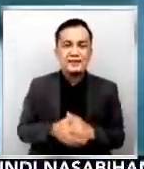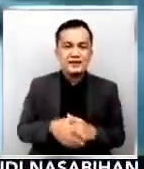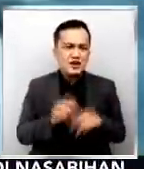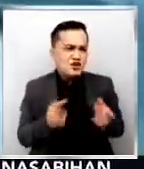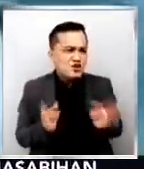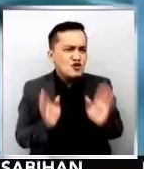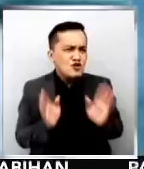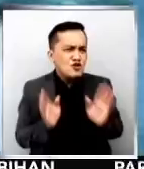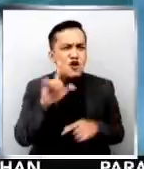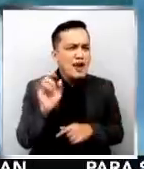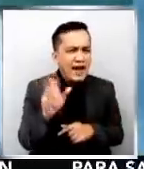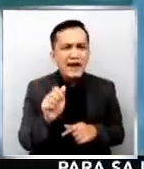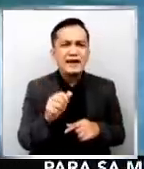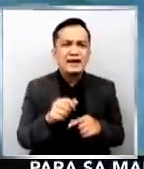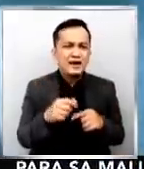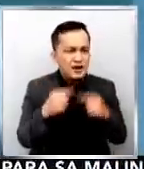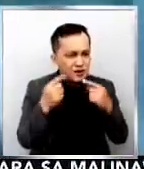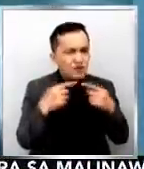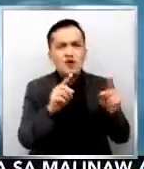Galala!